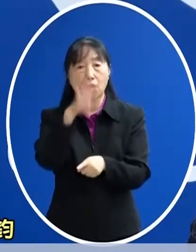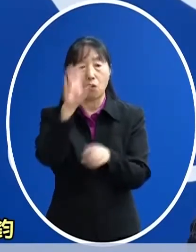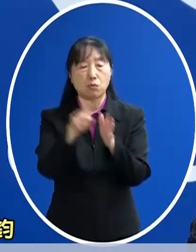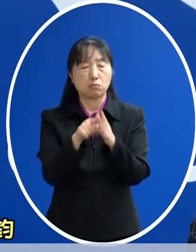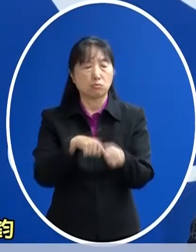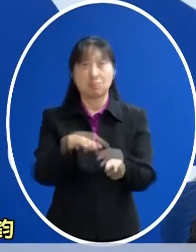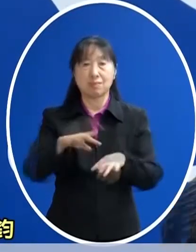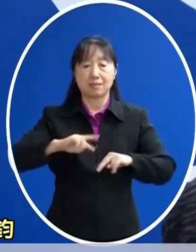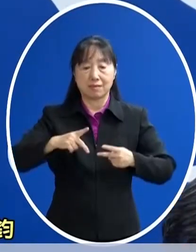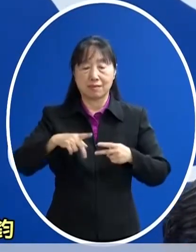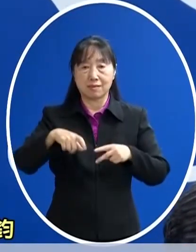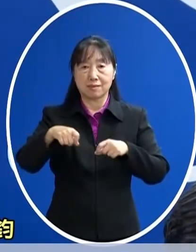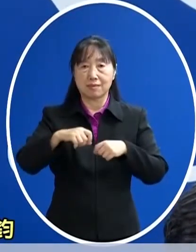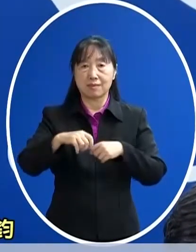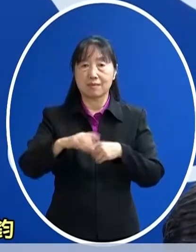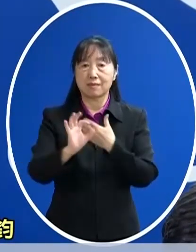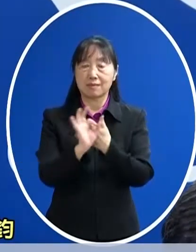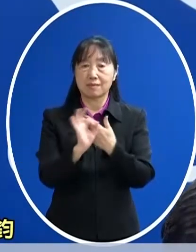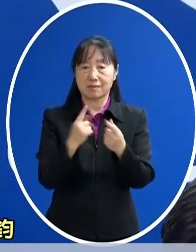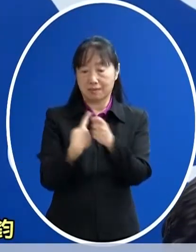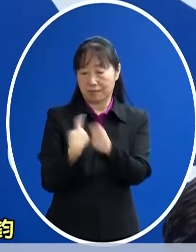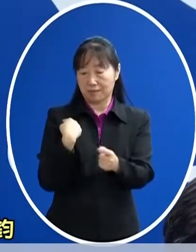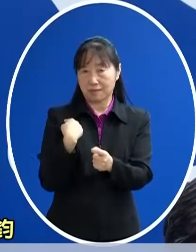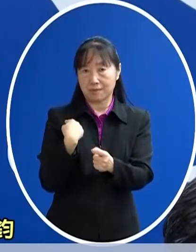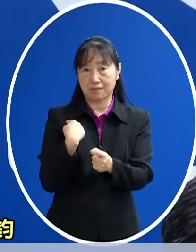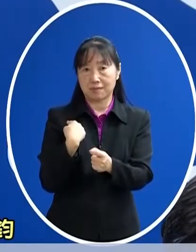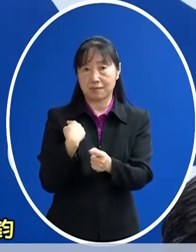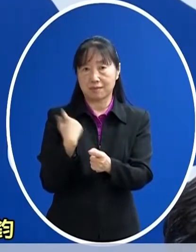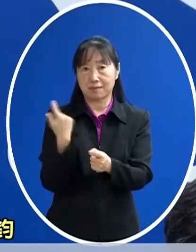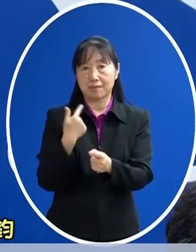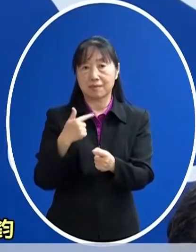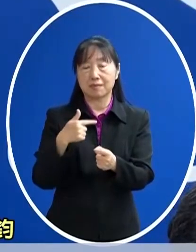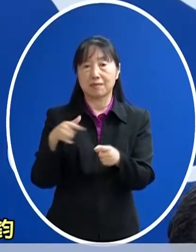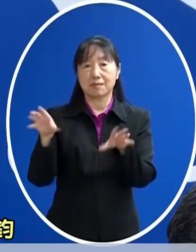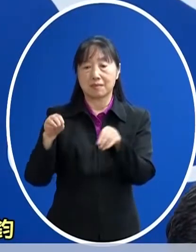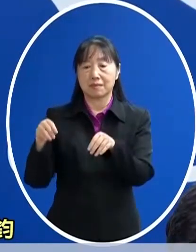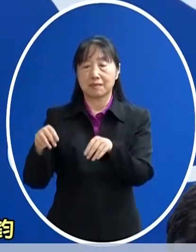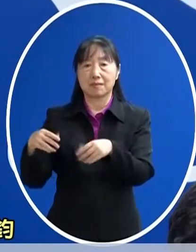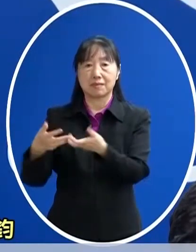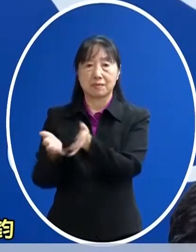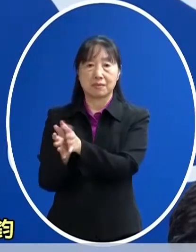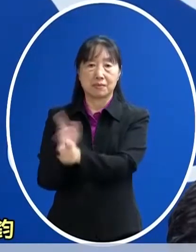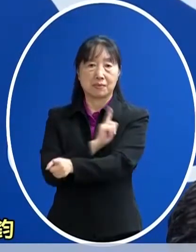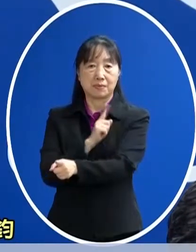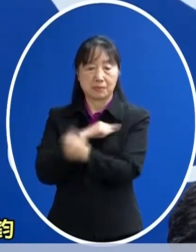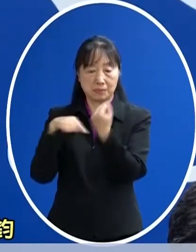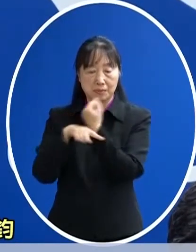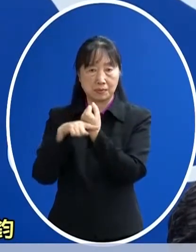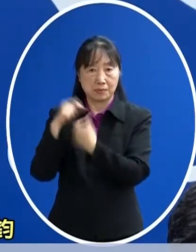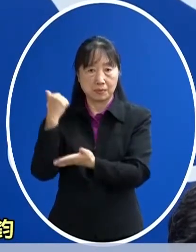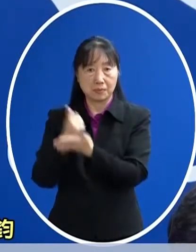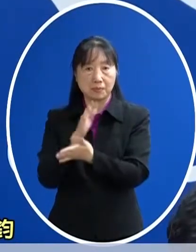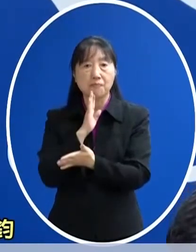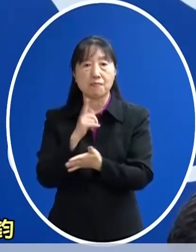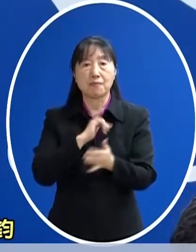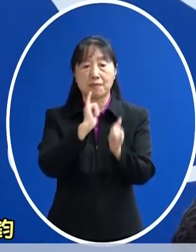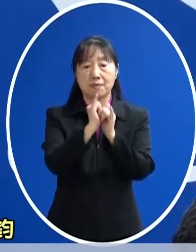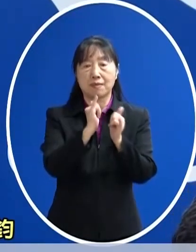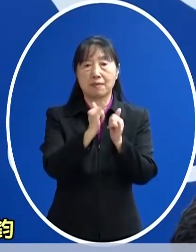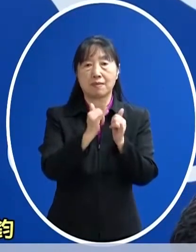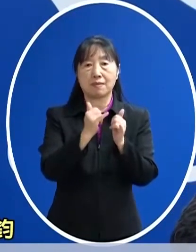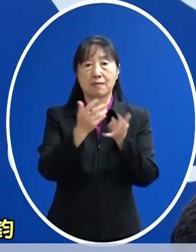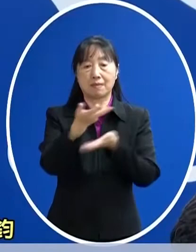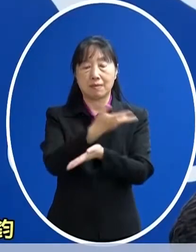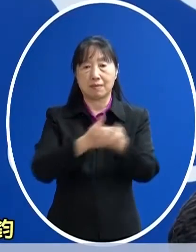踪的一个状况，用我们去年已经这个资讯组这边开发出来的一个社交距离相关的